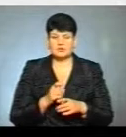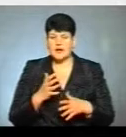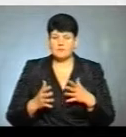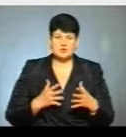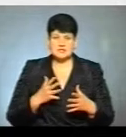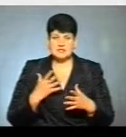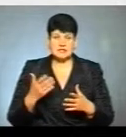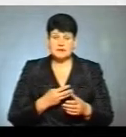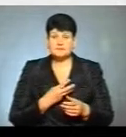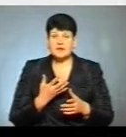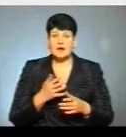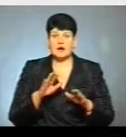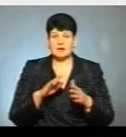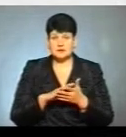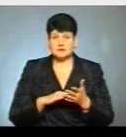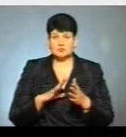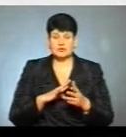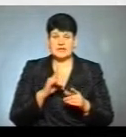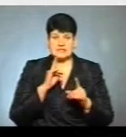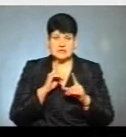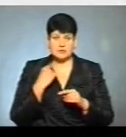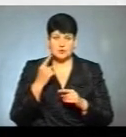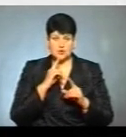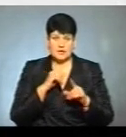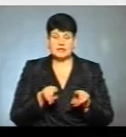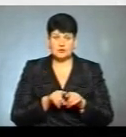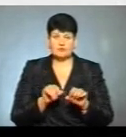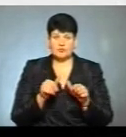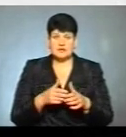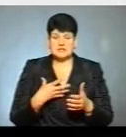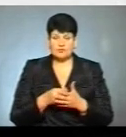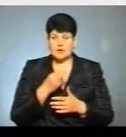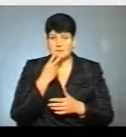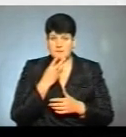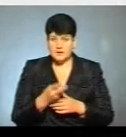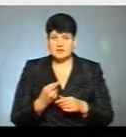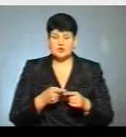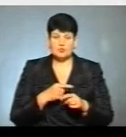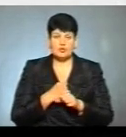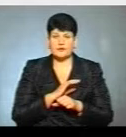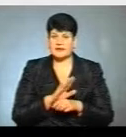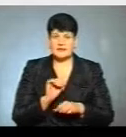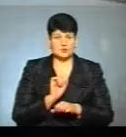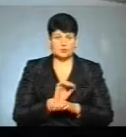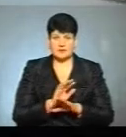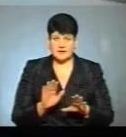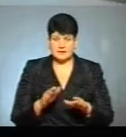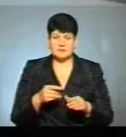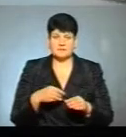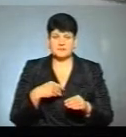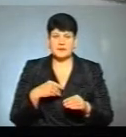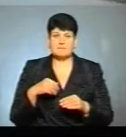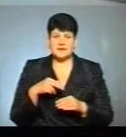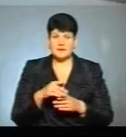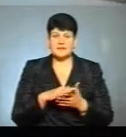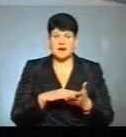і жвава. І нарешті відбулася ще сесія обласної ради, яка також сформулювала свої бачення. На цьому робота не припиняється. Ми підемо